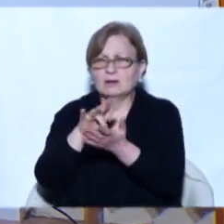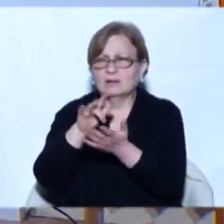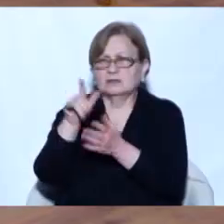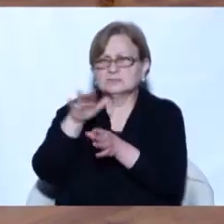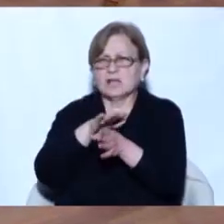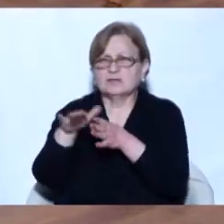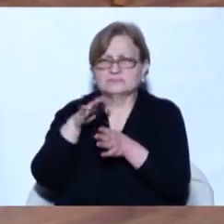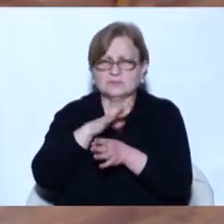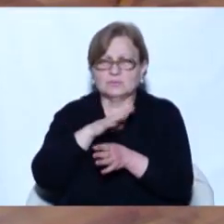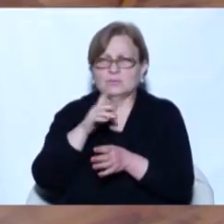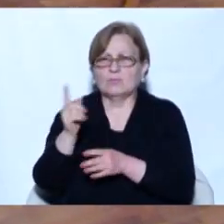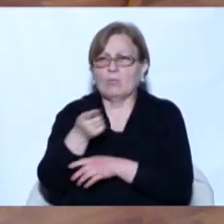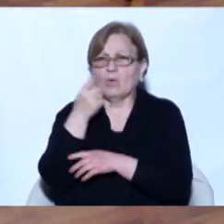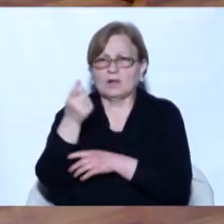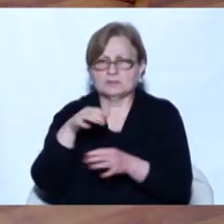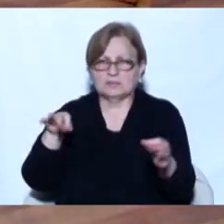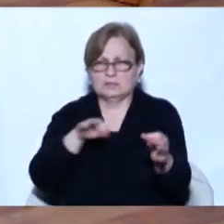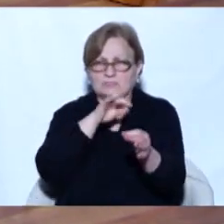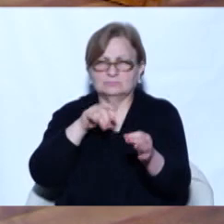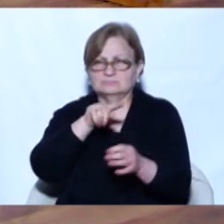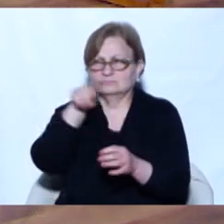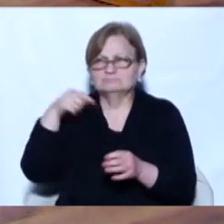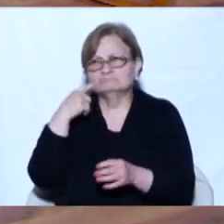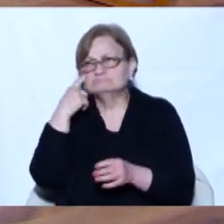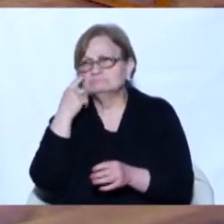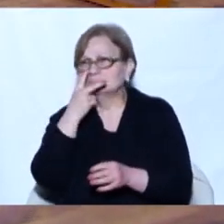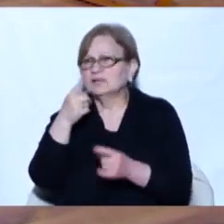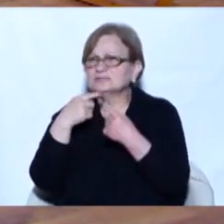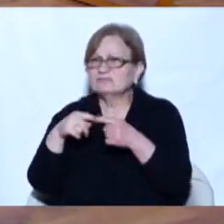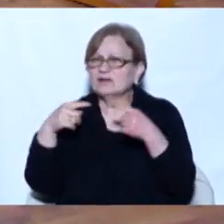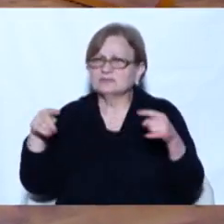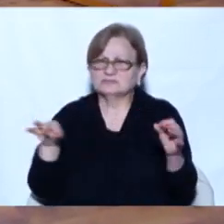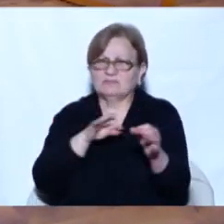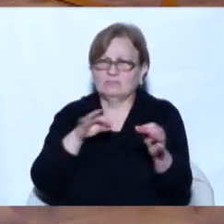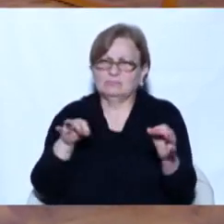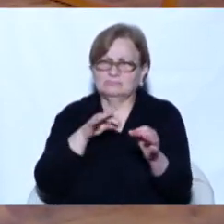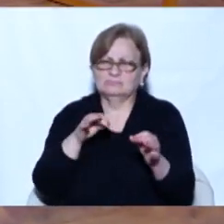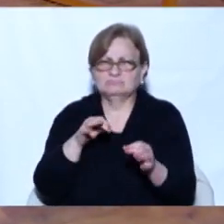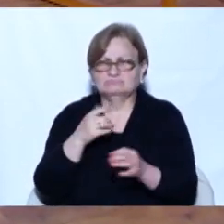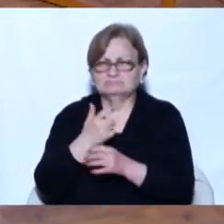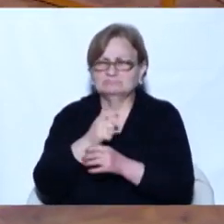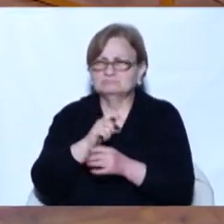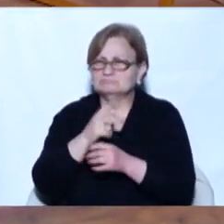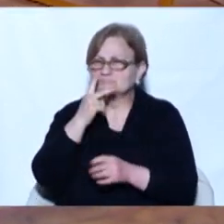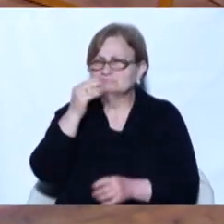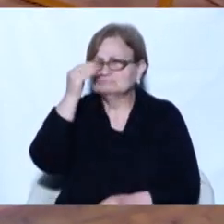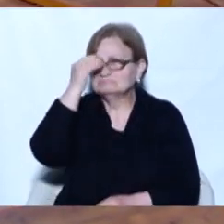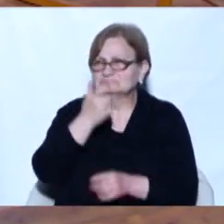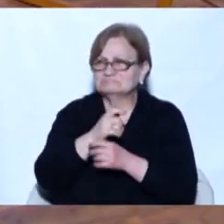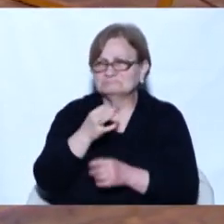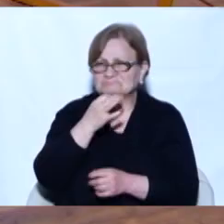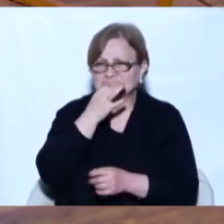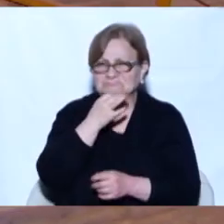მოხეტიალე მუსიკოსებით. სხვადასხვა ჟანრის მუსიკას უკრავდნენ. Da ეს ძალიან შთამბეჭდავი იყო